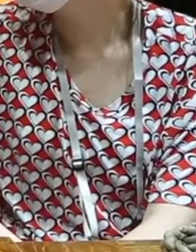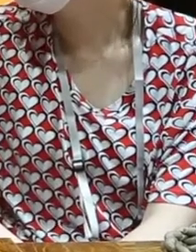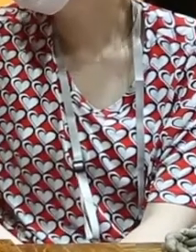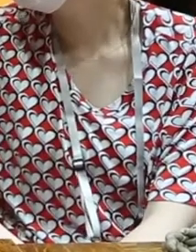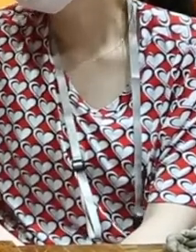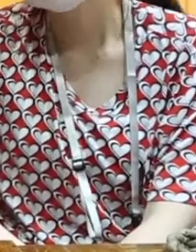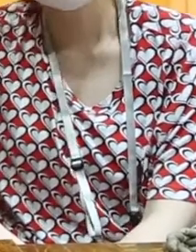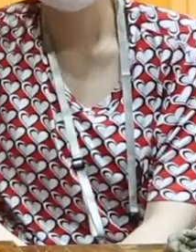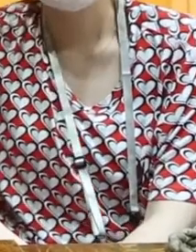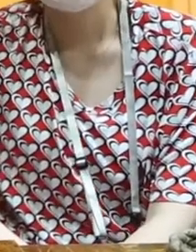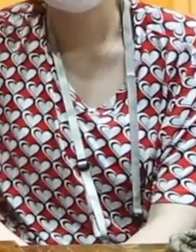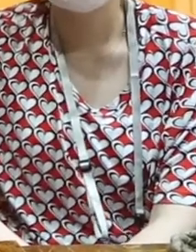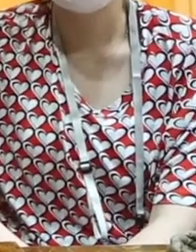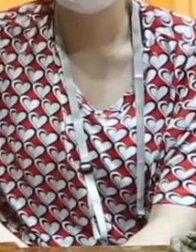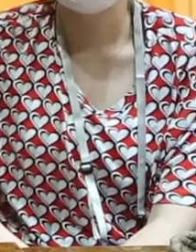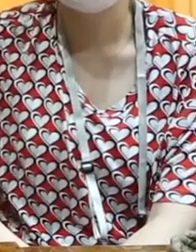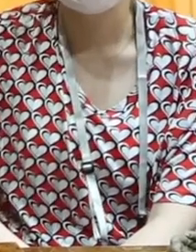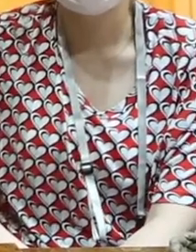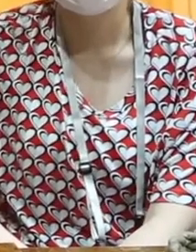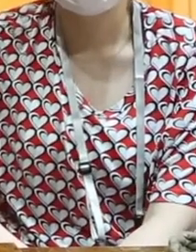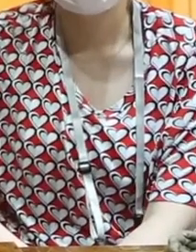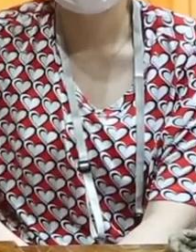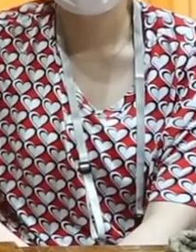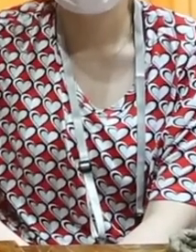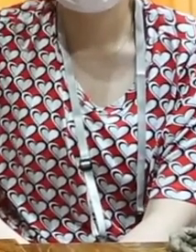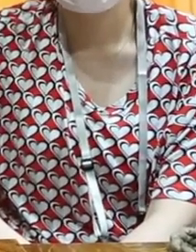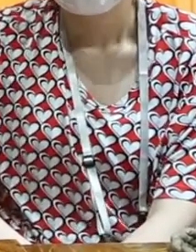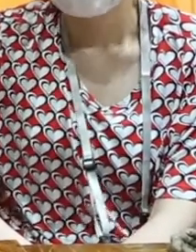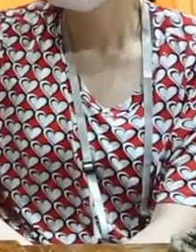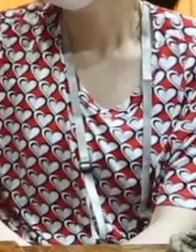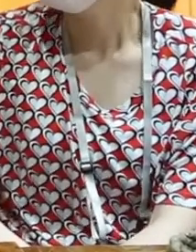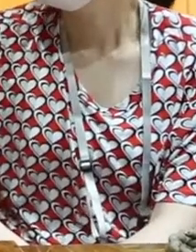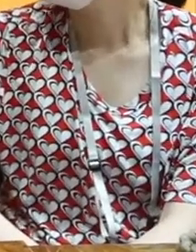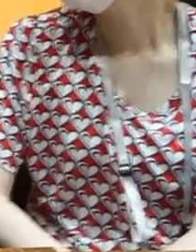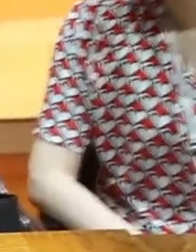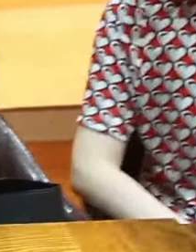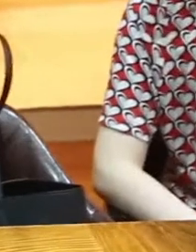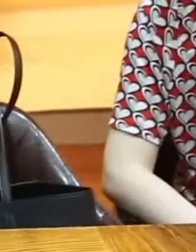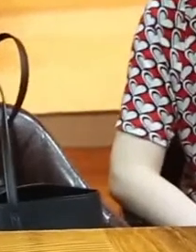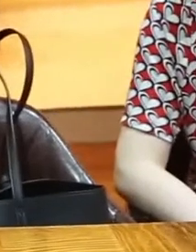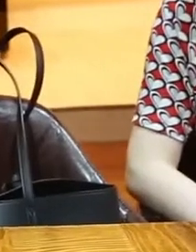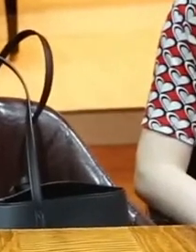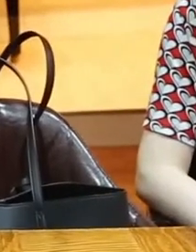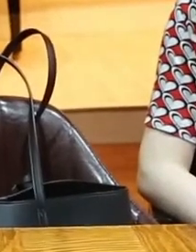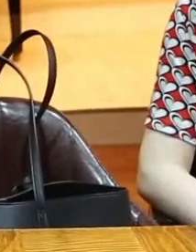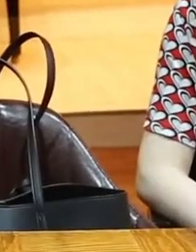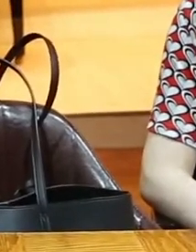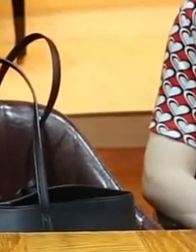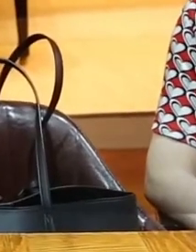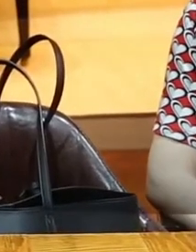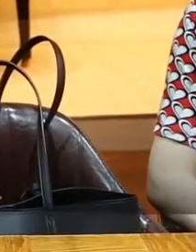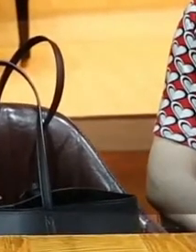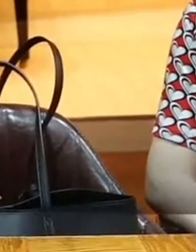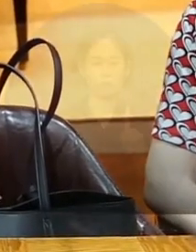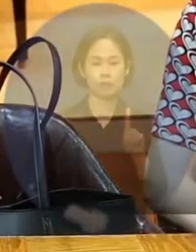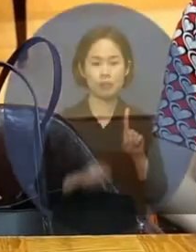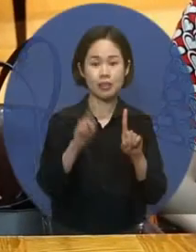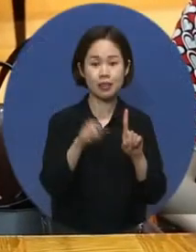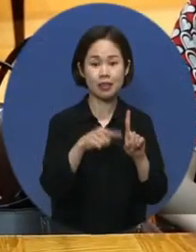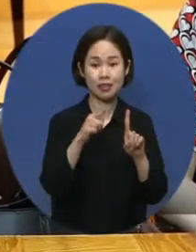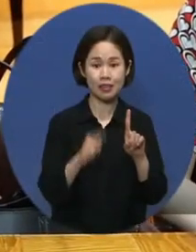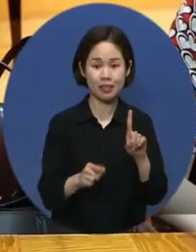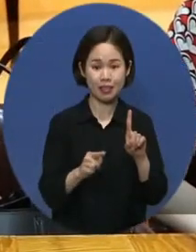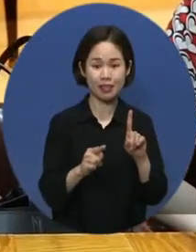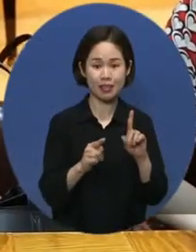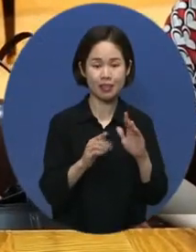친구들 또 아니면 형님들도 있겠고 동생들도 있겠고 그렇죠. 그래서 1인 가구를 우리가 이제